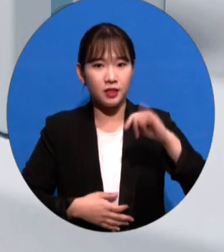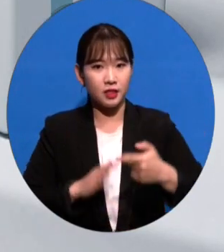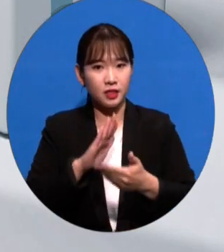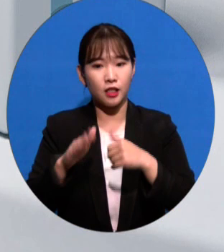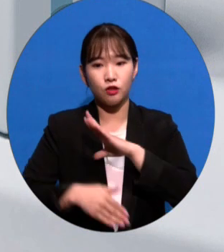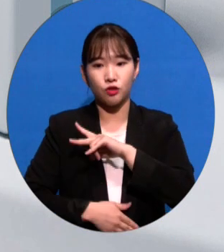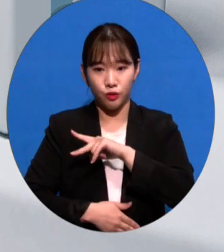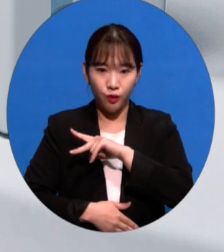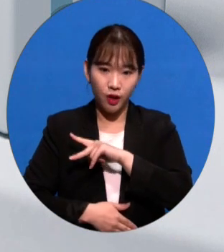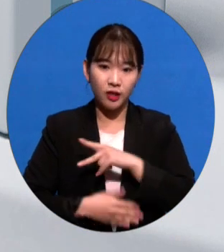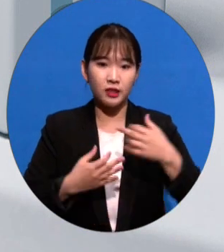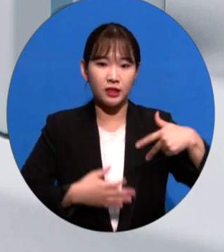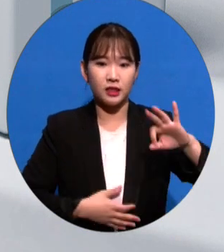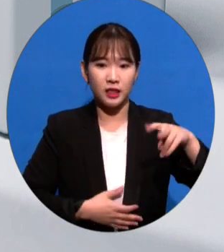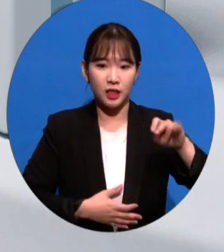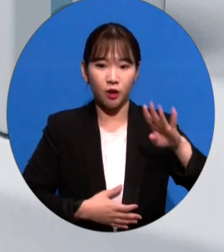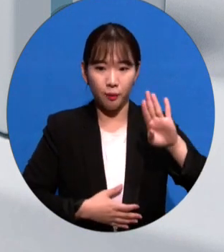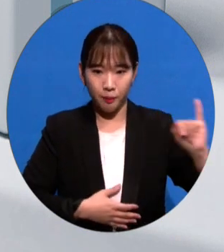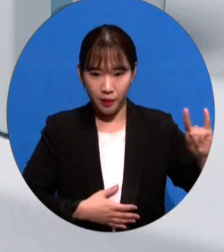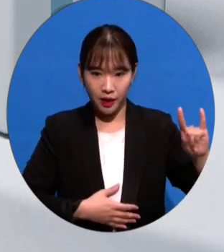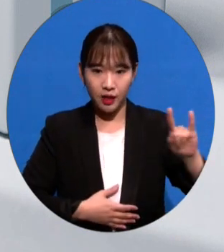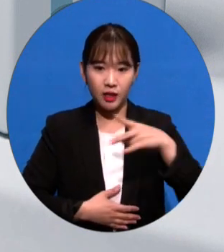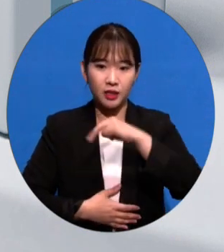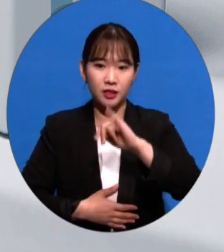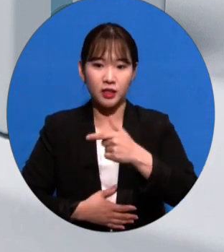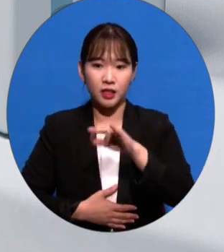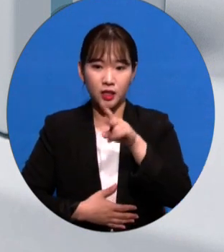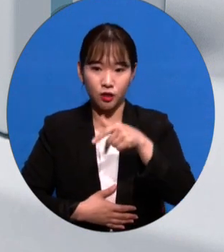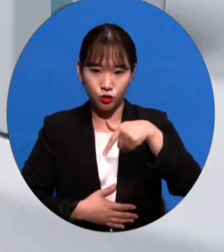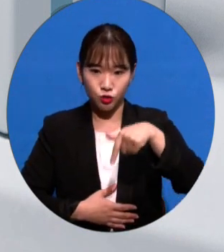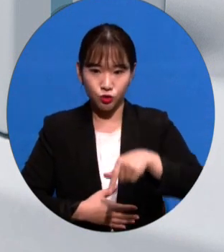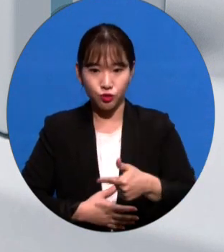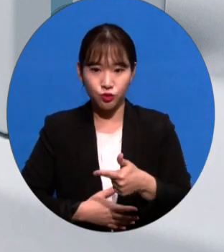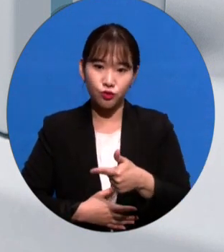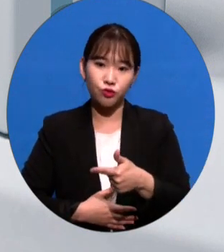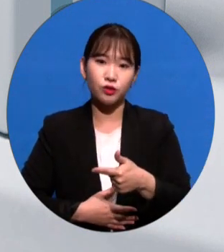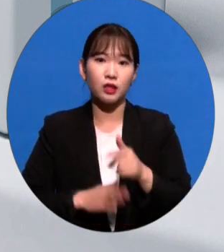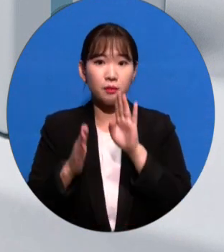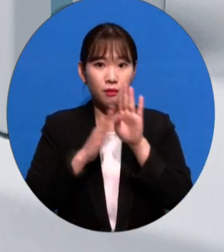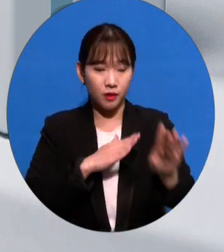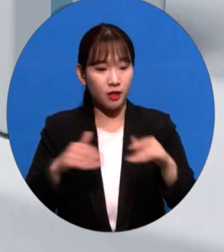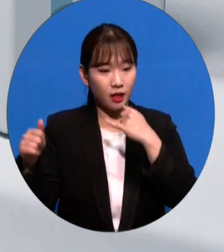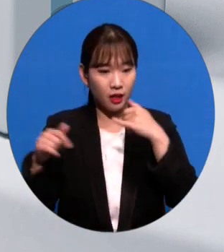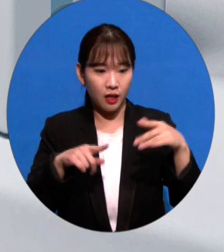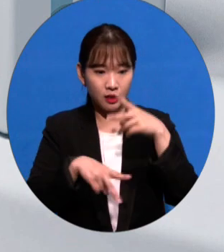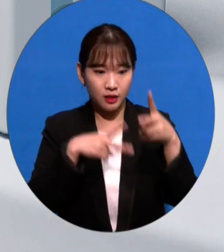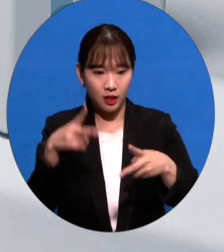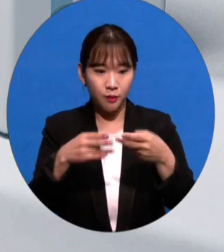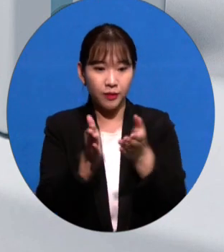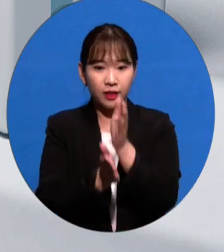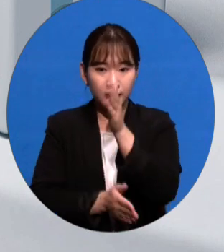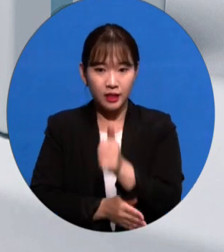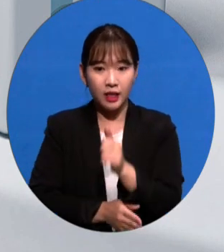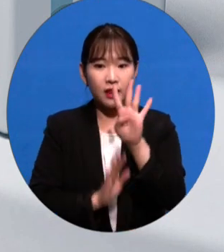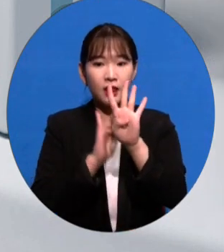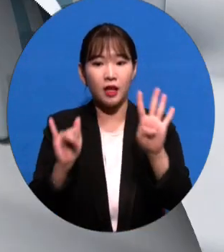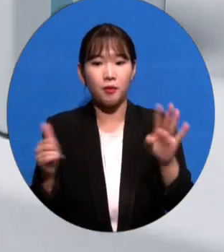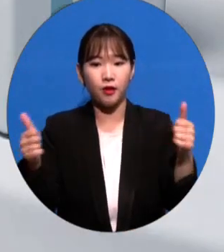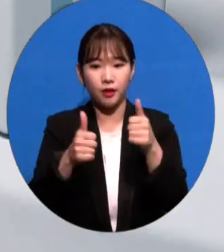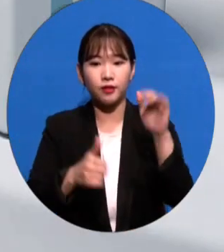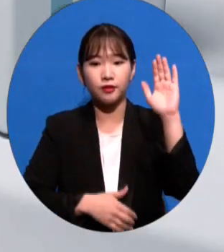군의원, 지영배 전 도청국장, 신영균 전 완도군 미래해양사업단장 사자 간 대결로